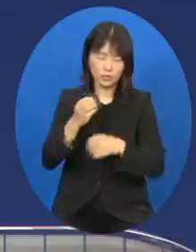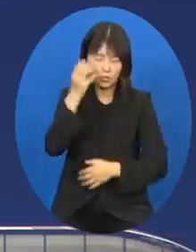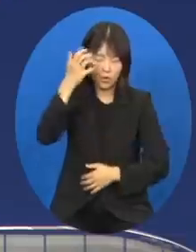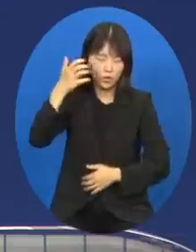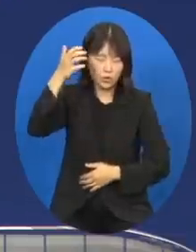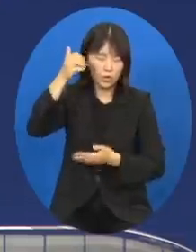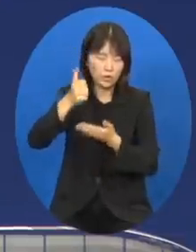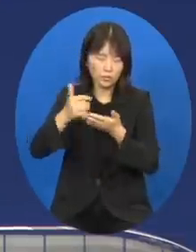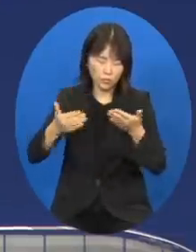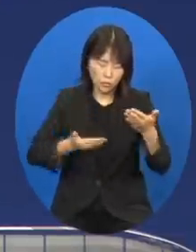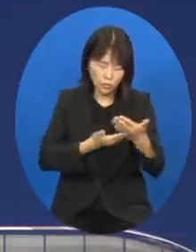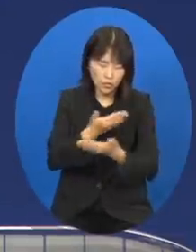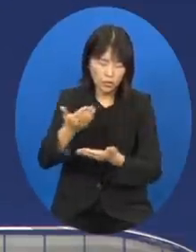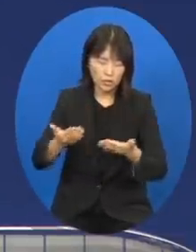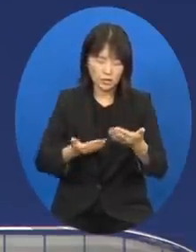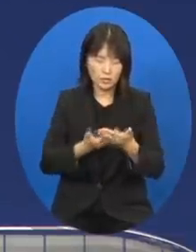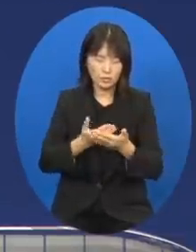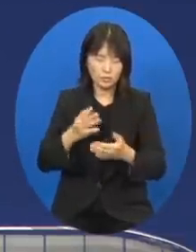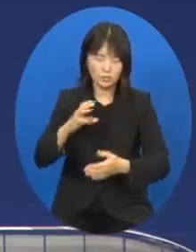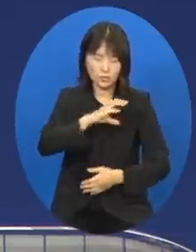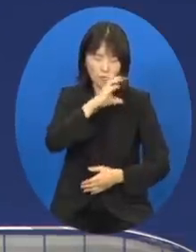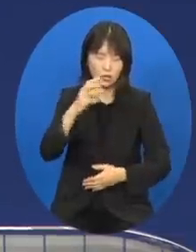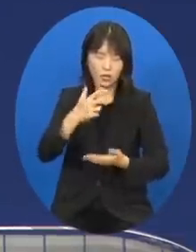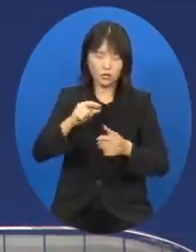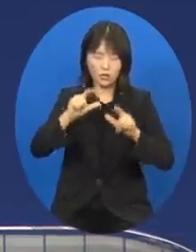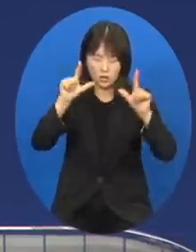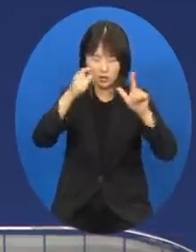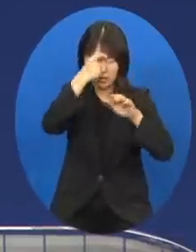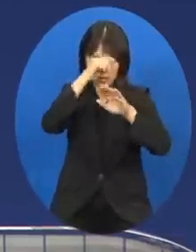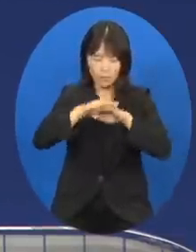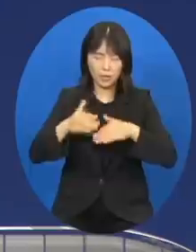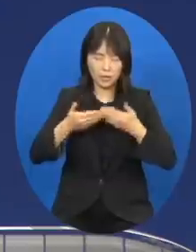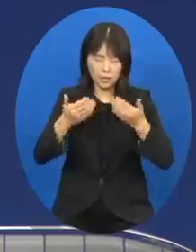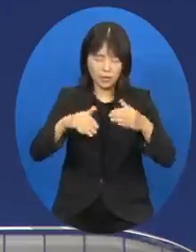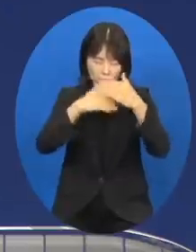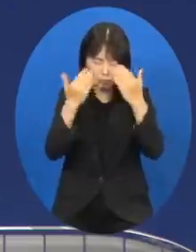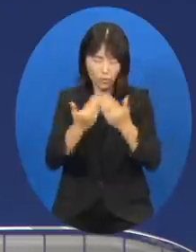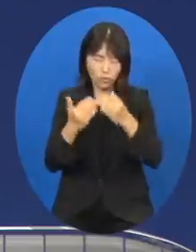성령의 교통하심이 성탄주일 예배를 드리는